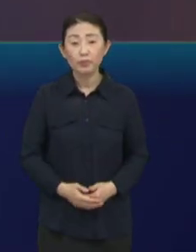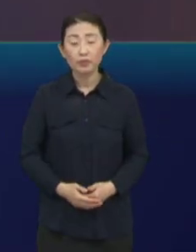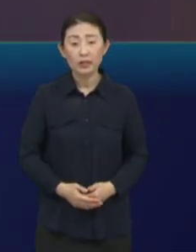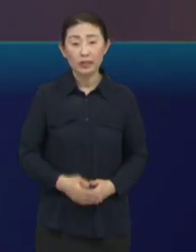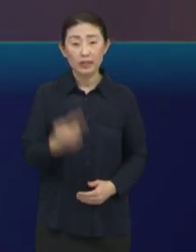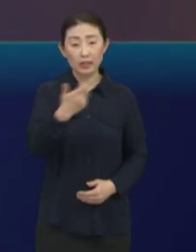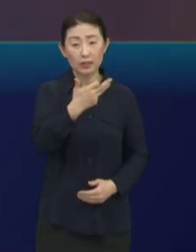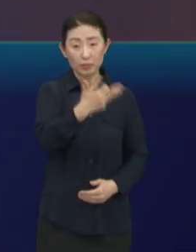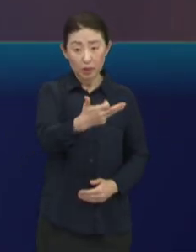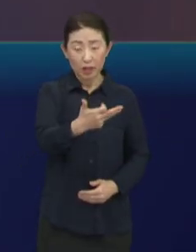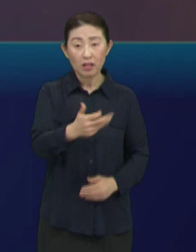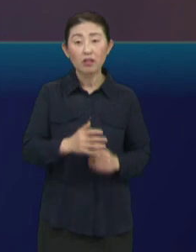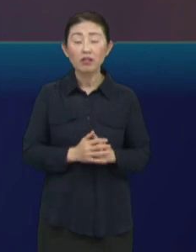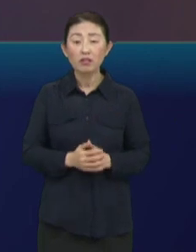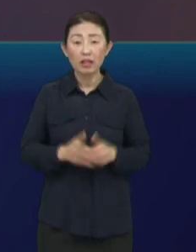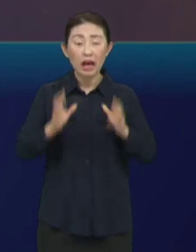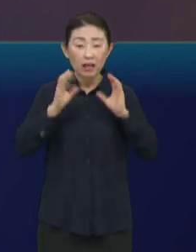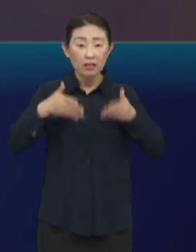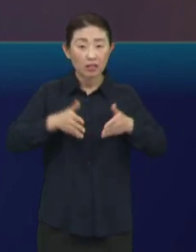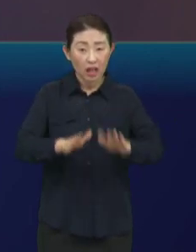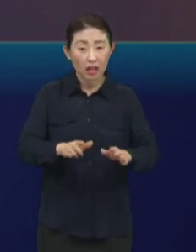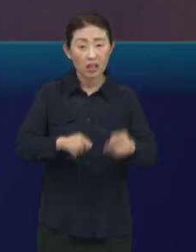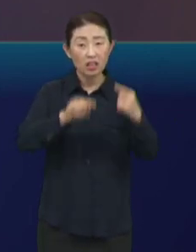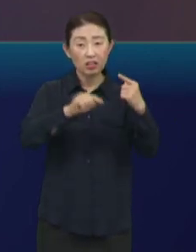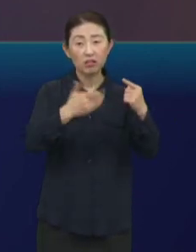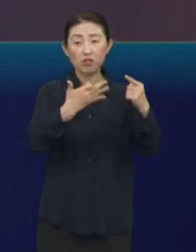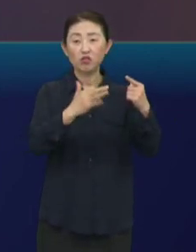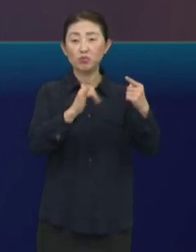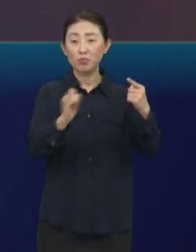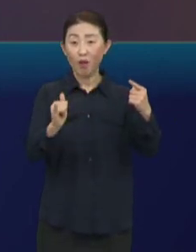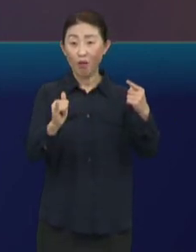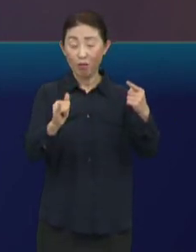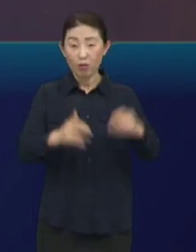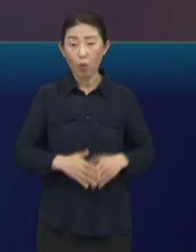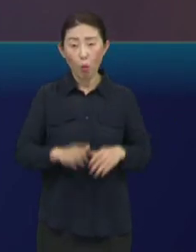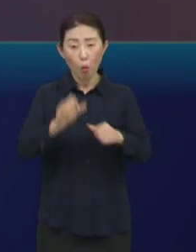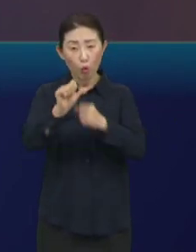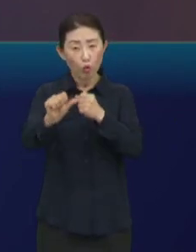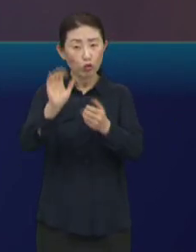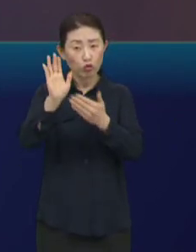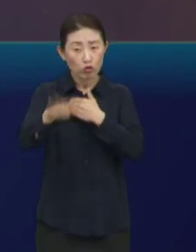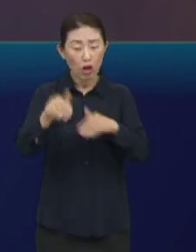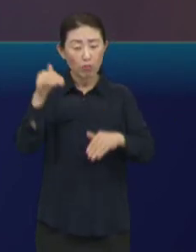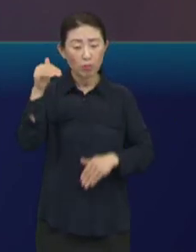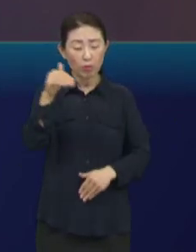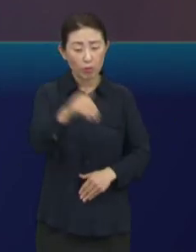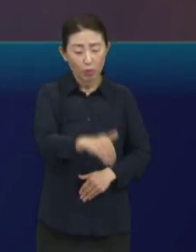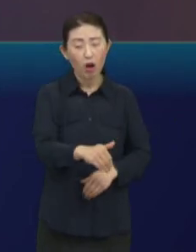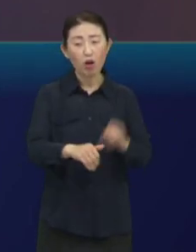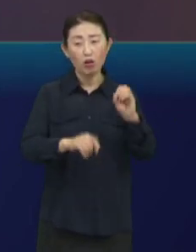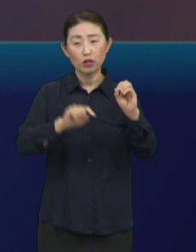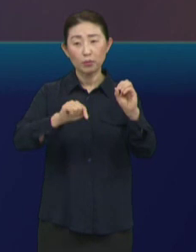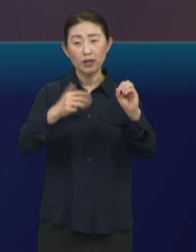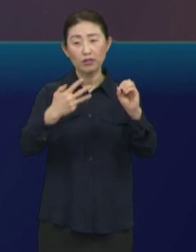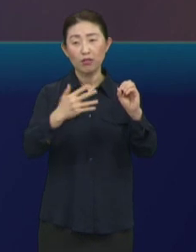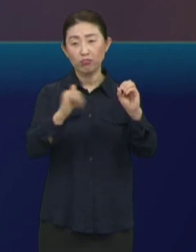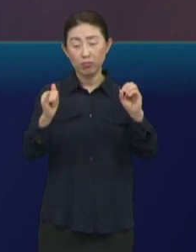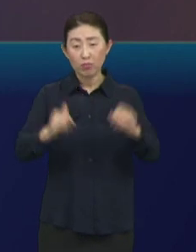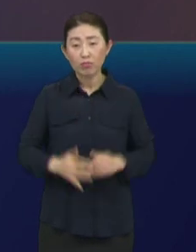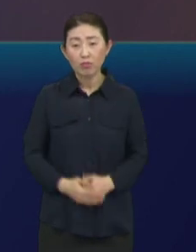지난 2018년 합계 출산율이 1.19명이던 충남은 5년 만에 0.84명으로